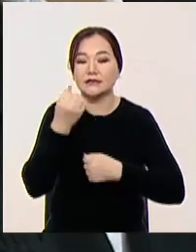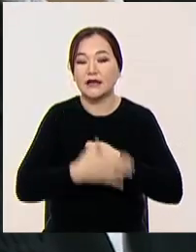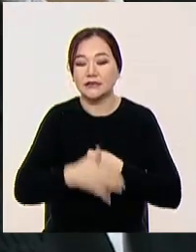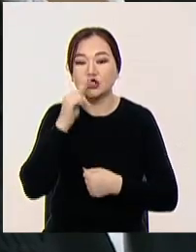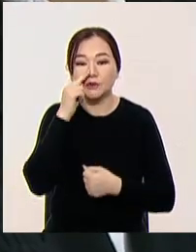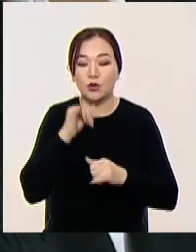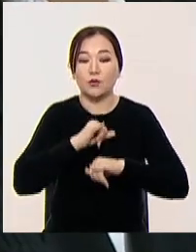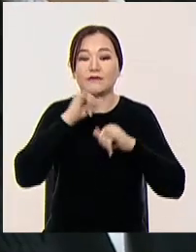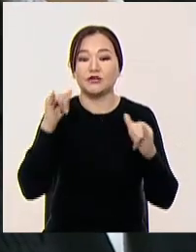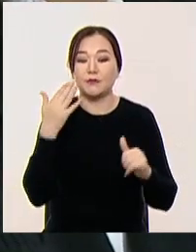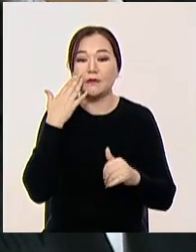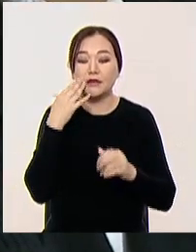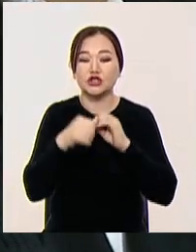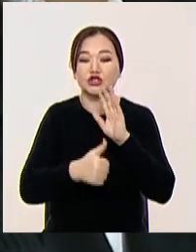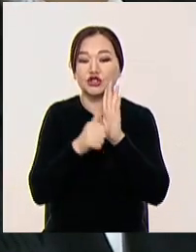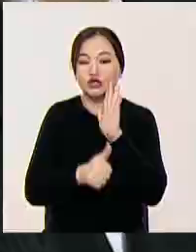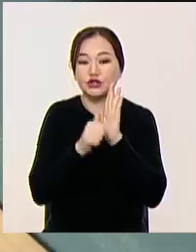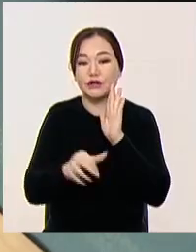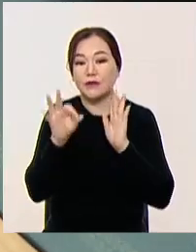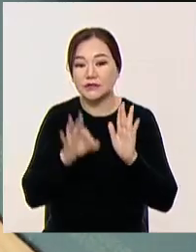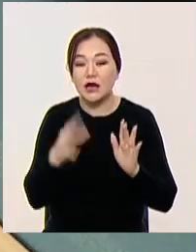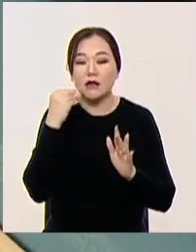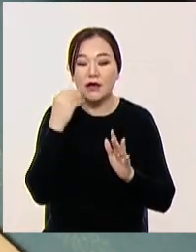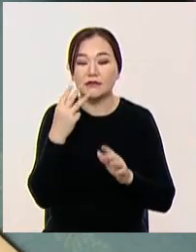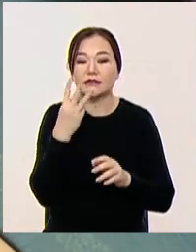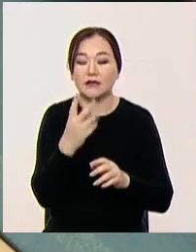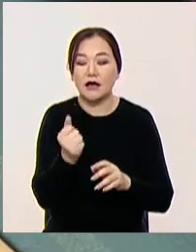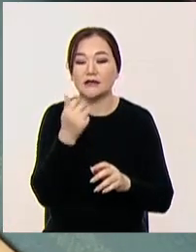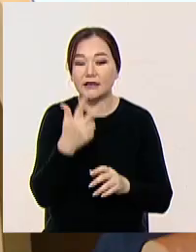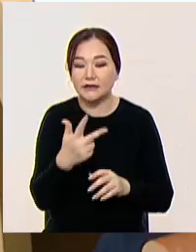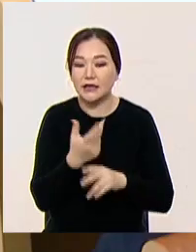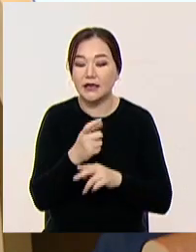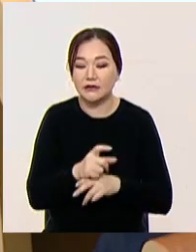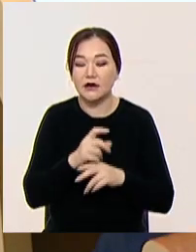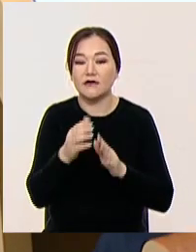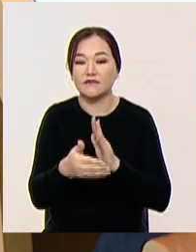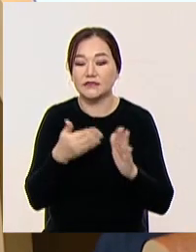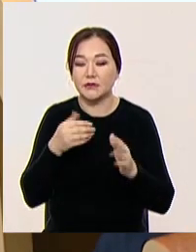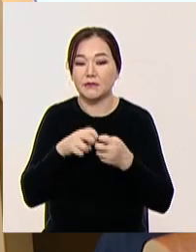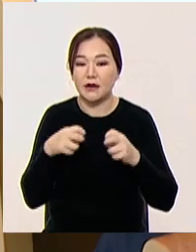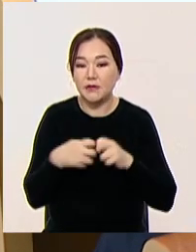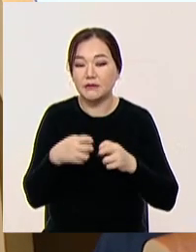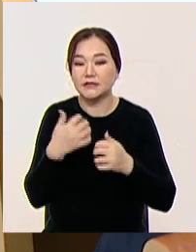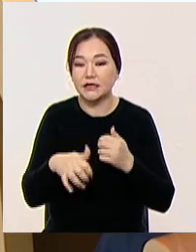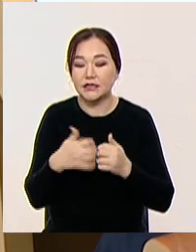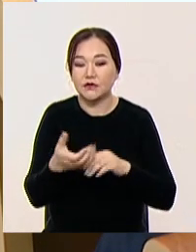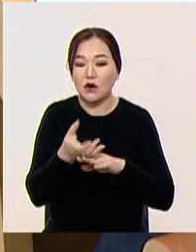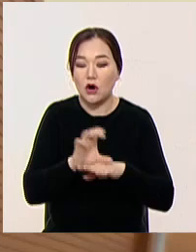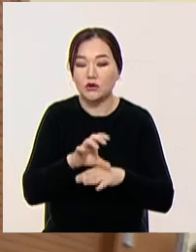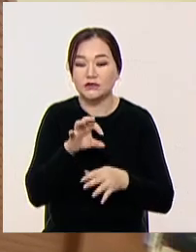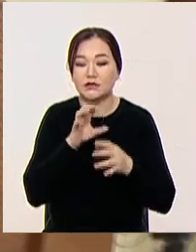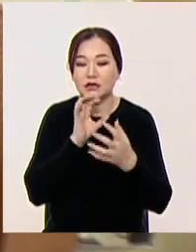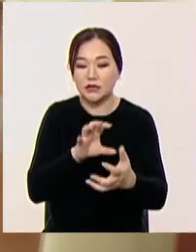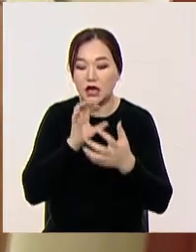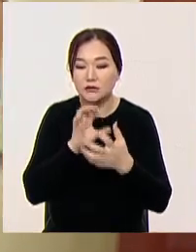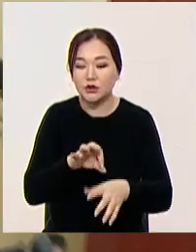Шымкента увеличилось примерно на 60%, а Алматы – на треть. Такой прирост вызвал ряд проблем, среди которых нагрузка на транспортную